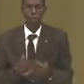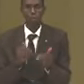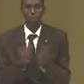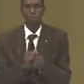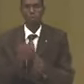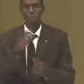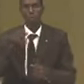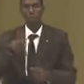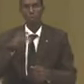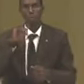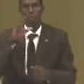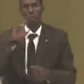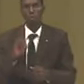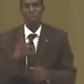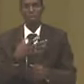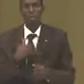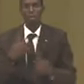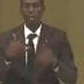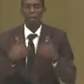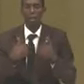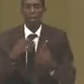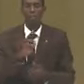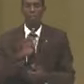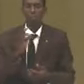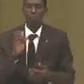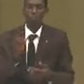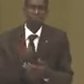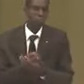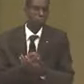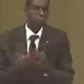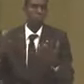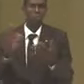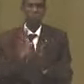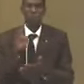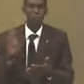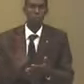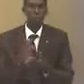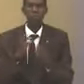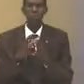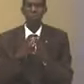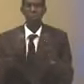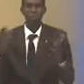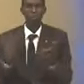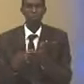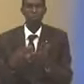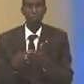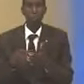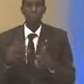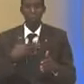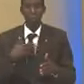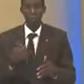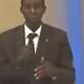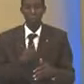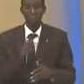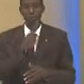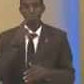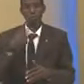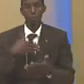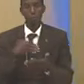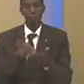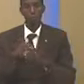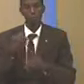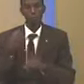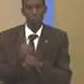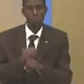beaucoup d'argent c'est dépenser mon salaire il n'y a pas de produits naturels